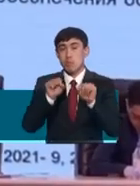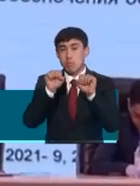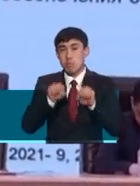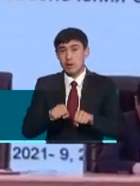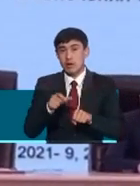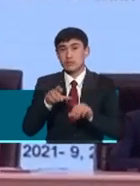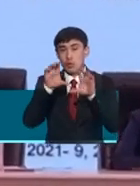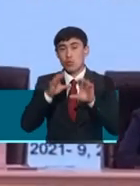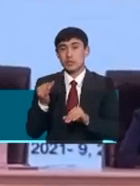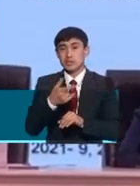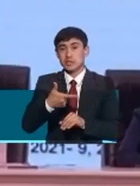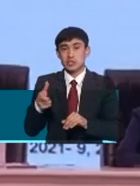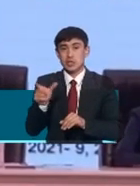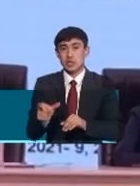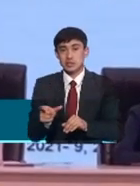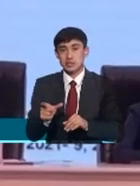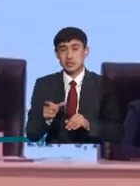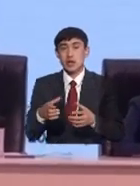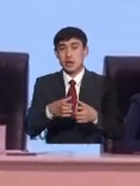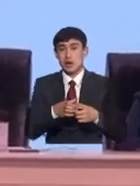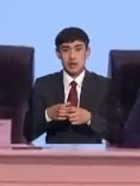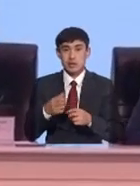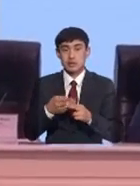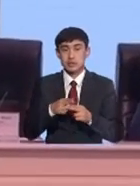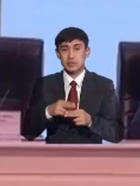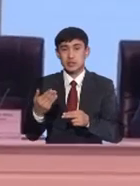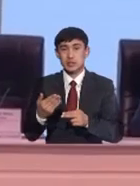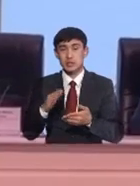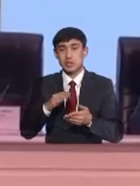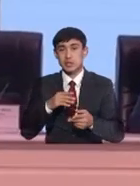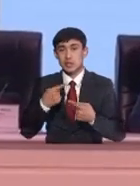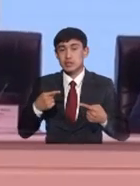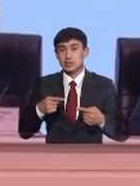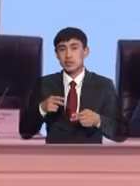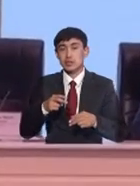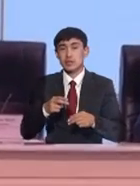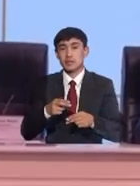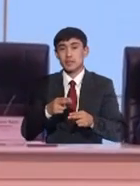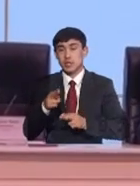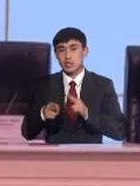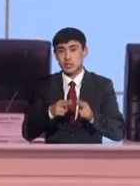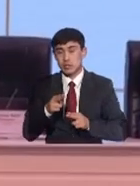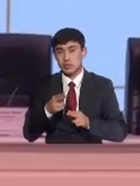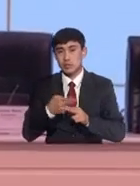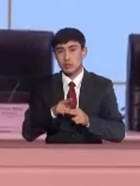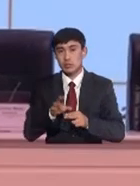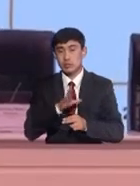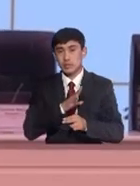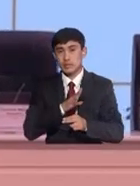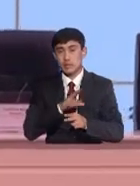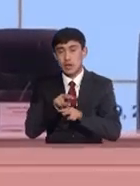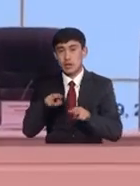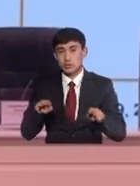законных интересов наших граждан, мы выезжаем на проверки на основании тех или иных жалоб, обращений, на основании профилактического